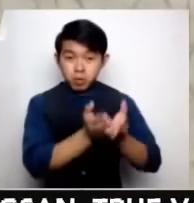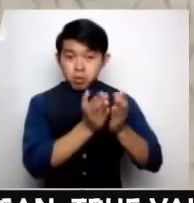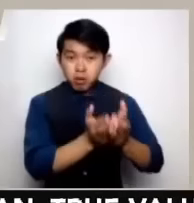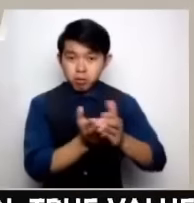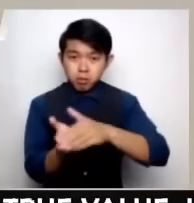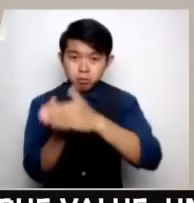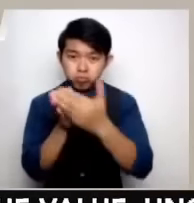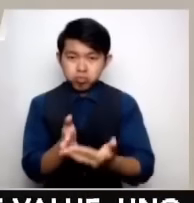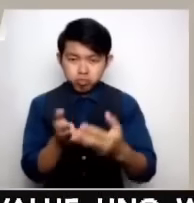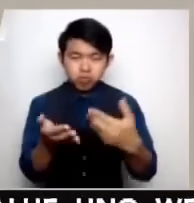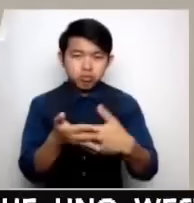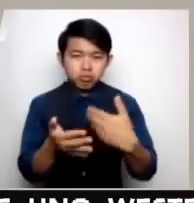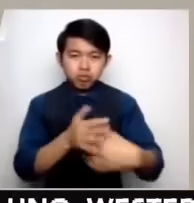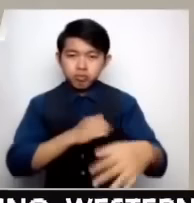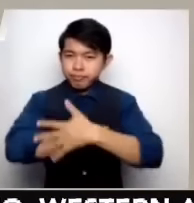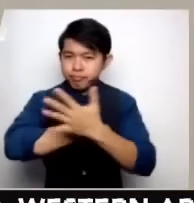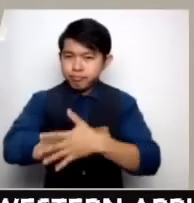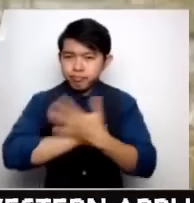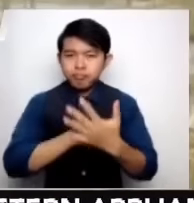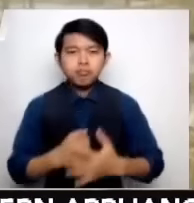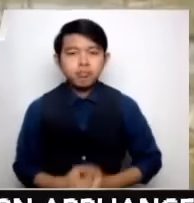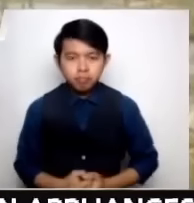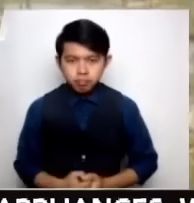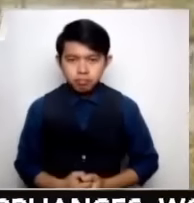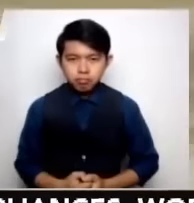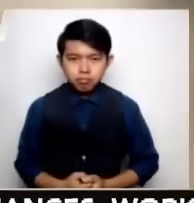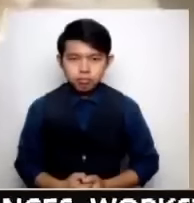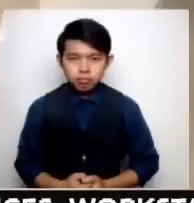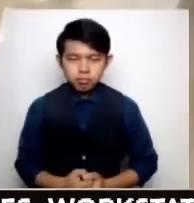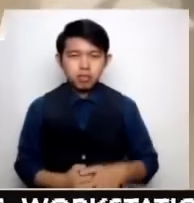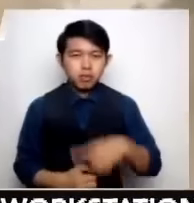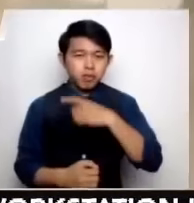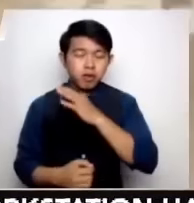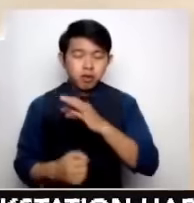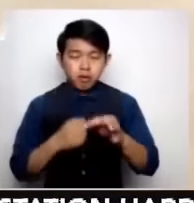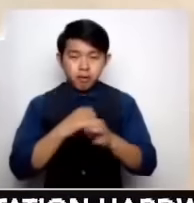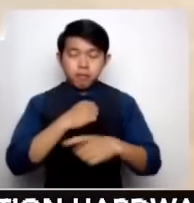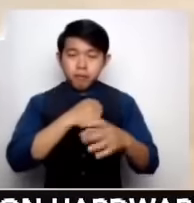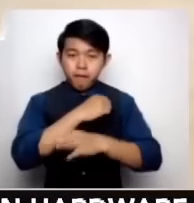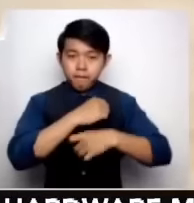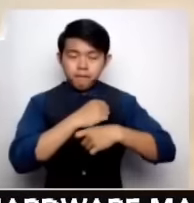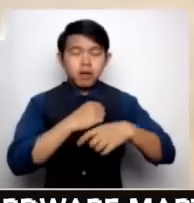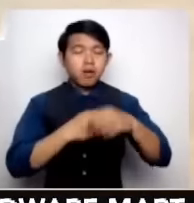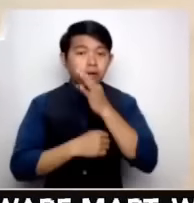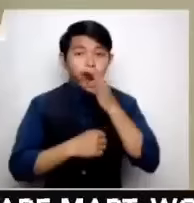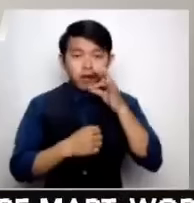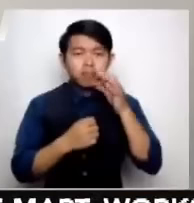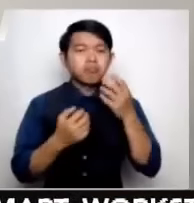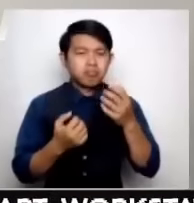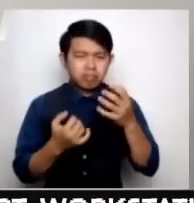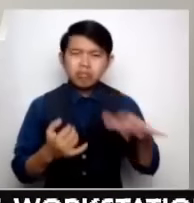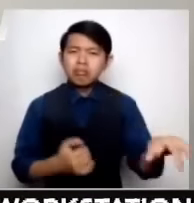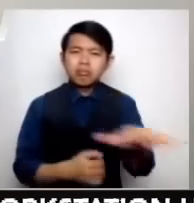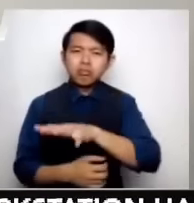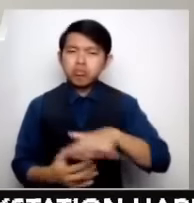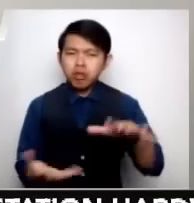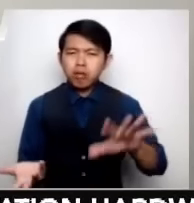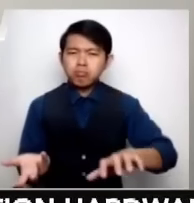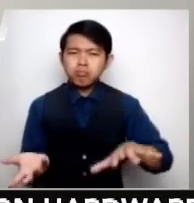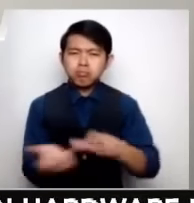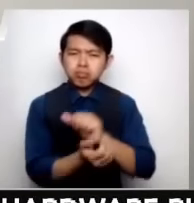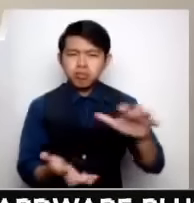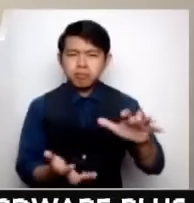Teresita, nalubog ang ektaytaryang sakahan. Malawakan din ang pagbaha sa bayan ng Bugey. Malaking